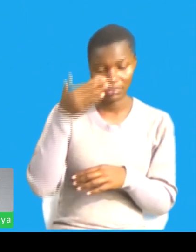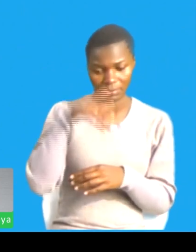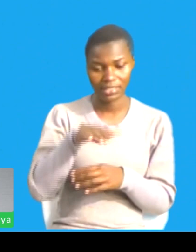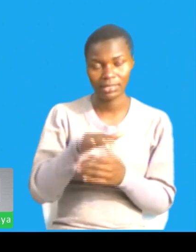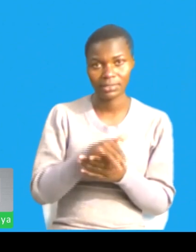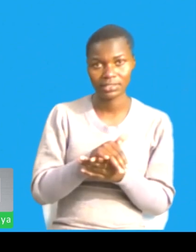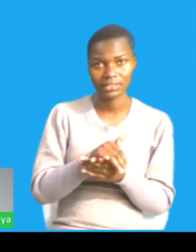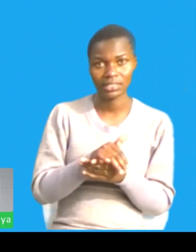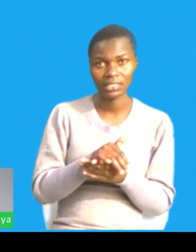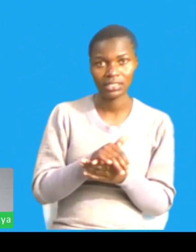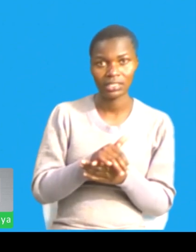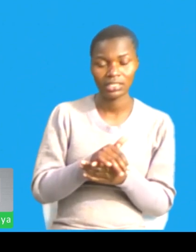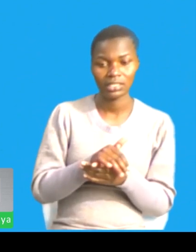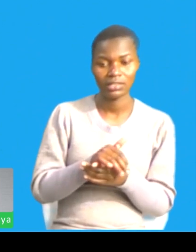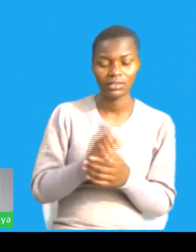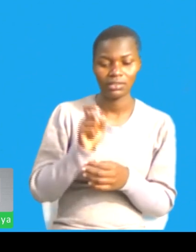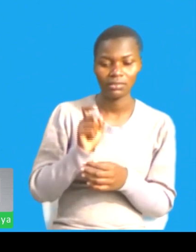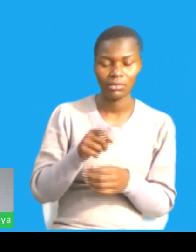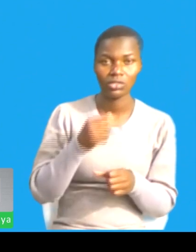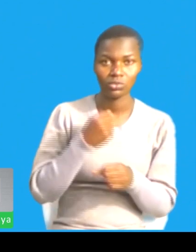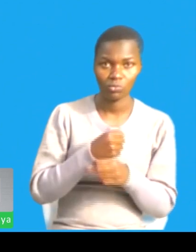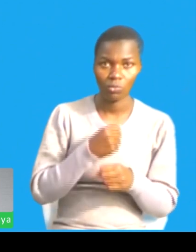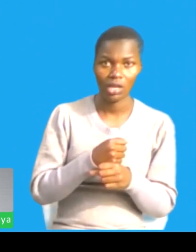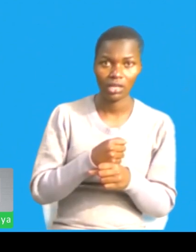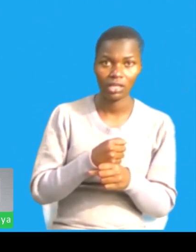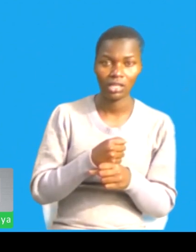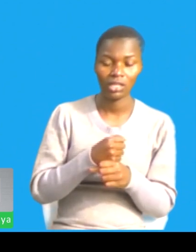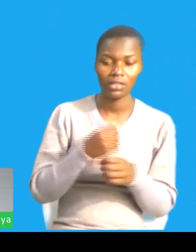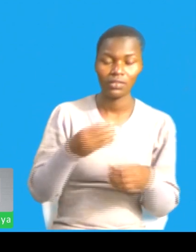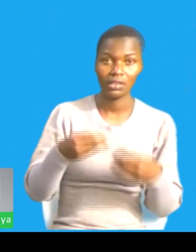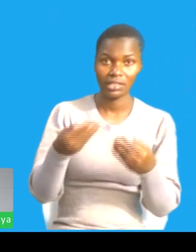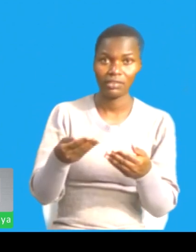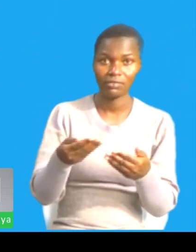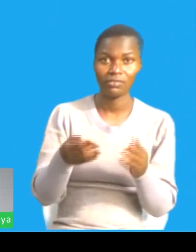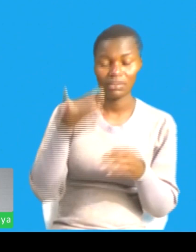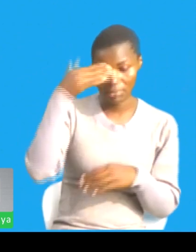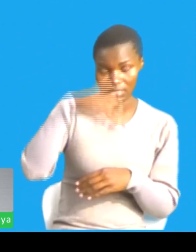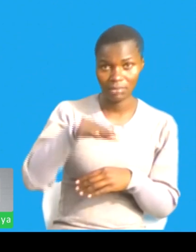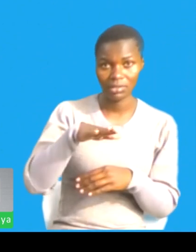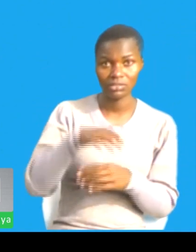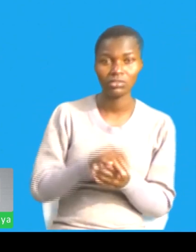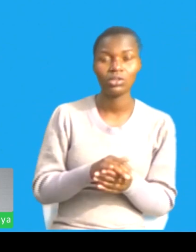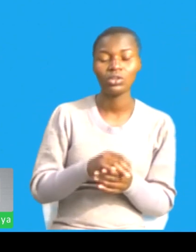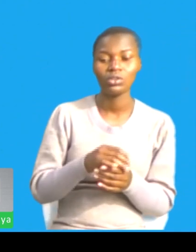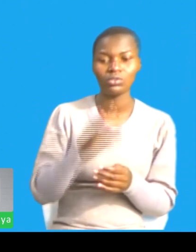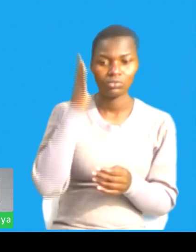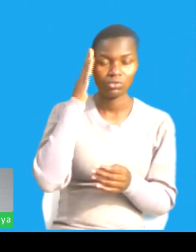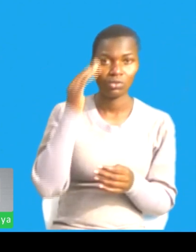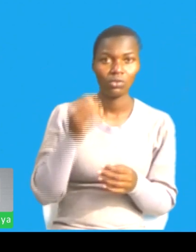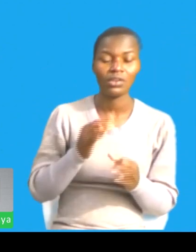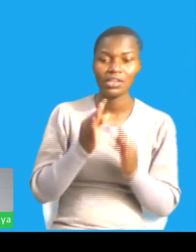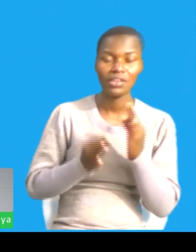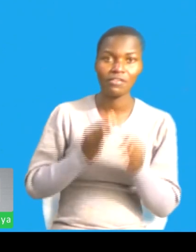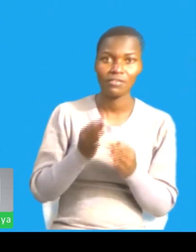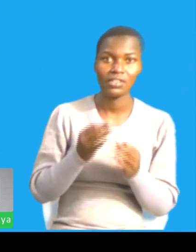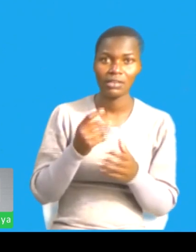bungeni, wanafaa kuchukua hizi vitu waweke pale bungeni, tuone kama inaweza pita ama kitu ile itakuwa pale. I don't